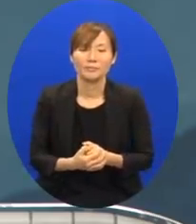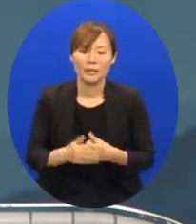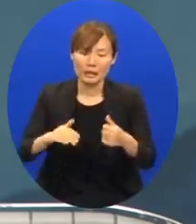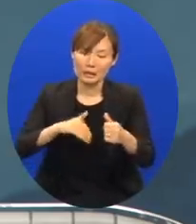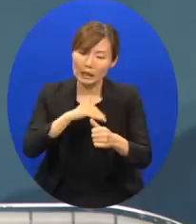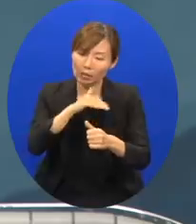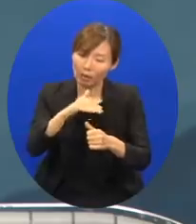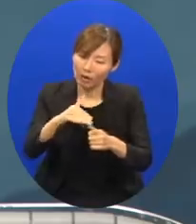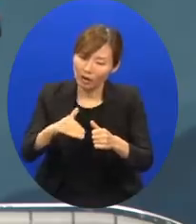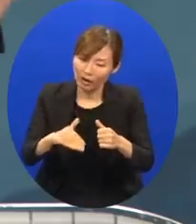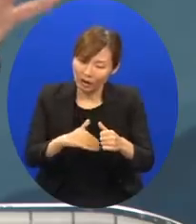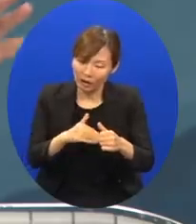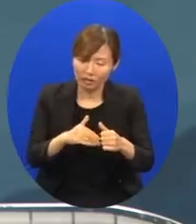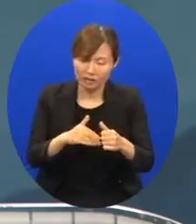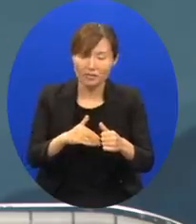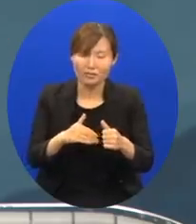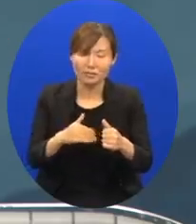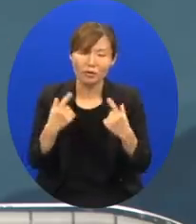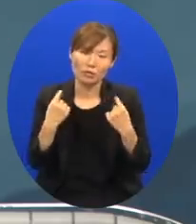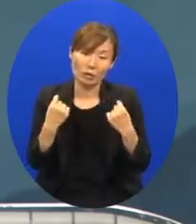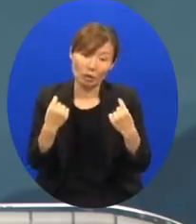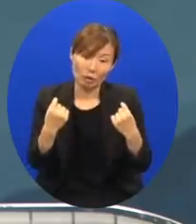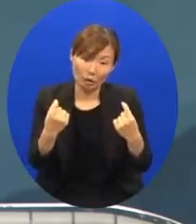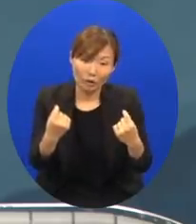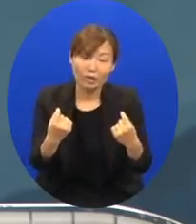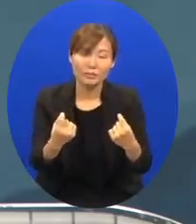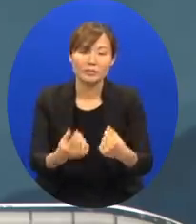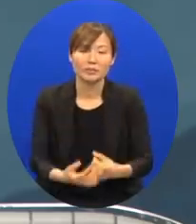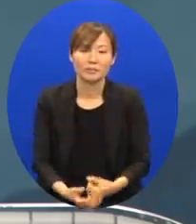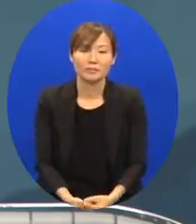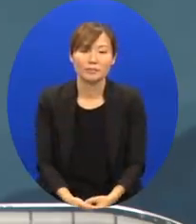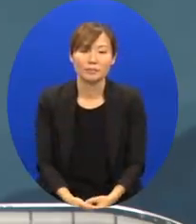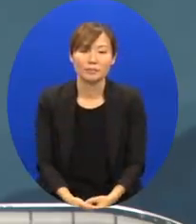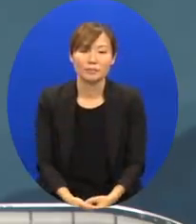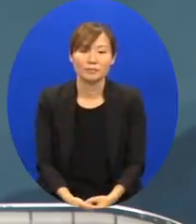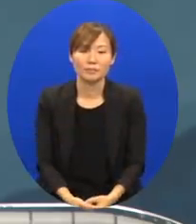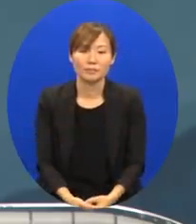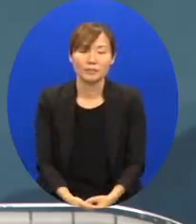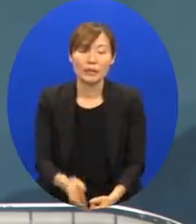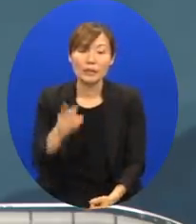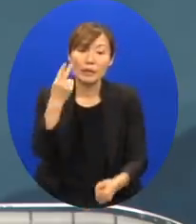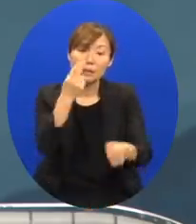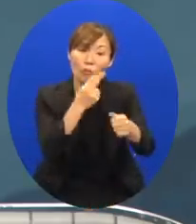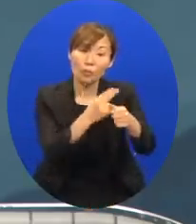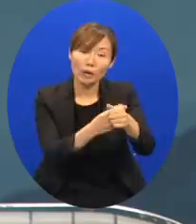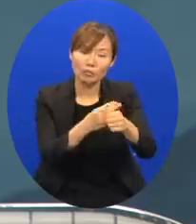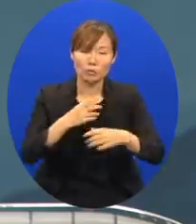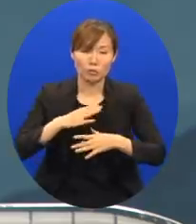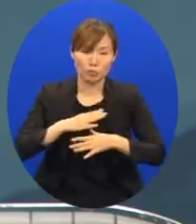여러분 세상을 절대로 쉽게 생각하면 안됩니다 사도 바울이 그 두려운 순간에